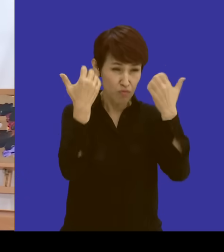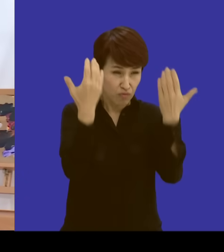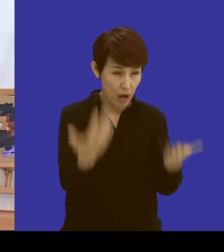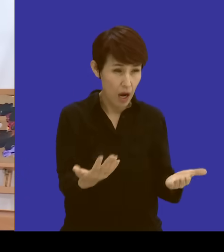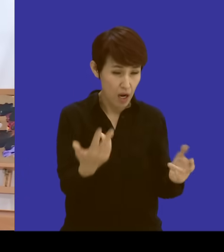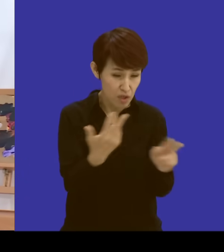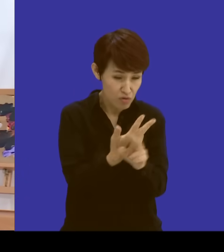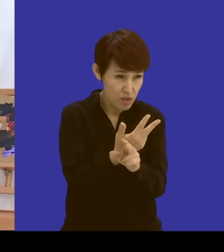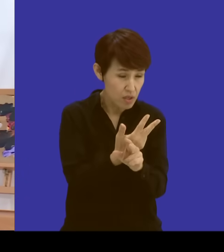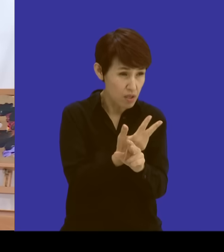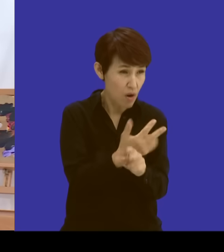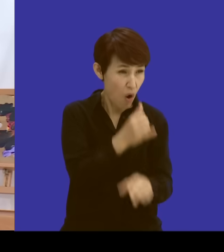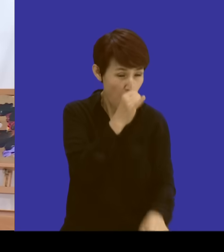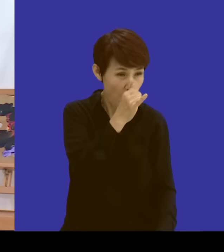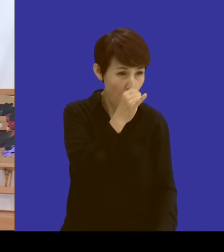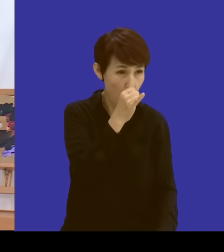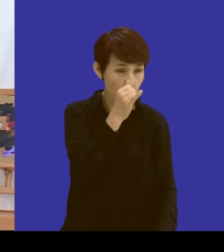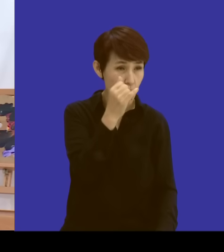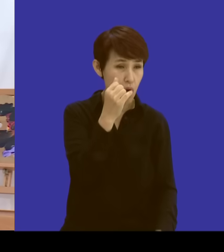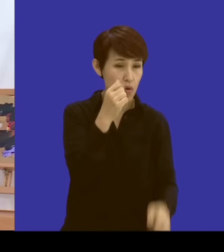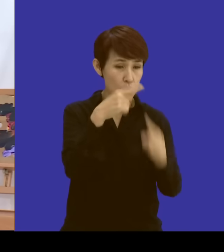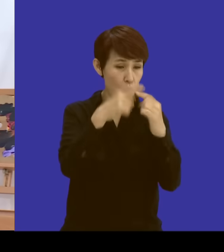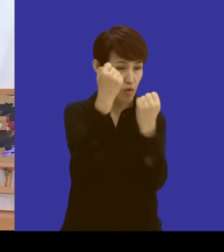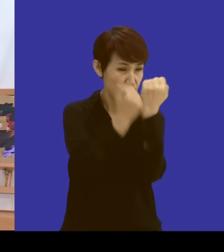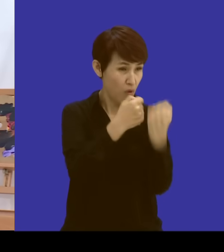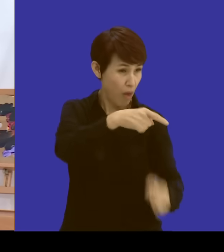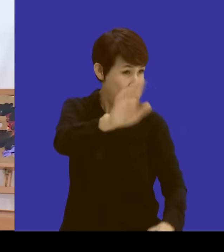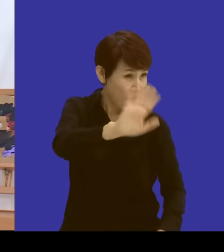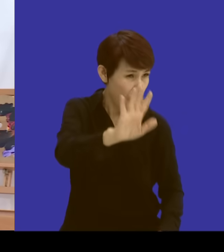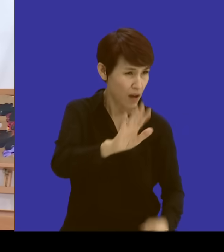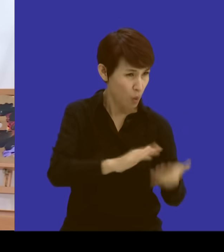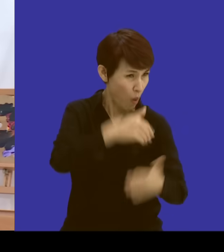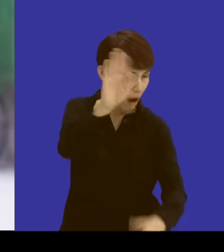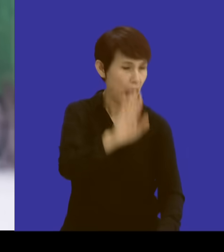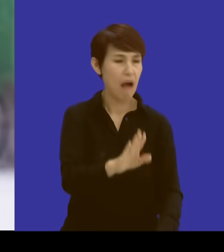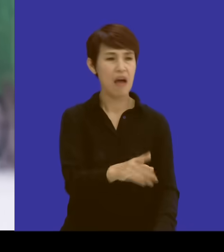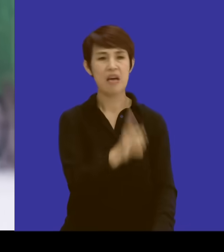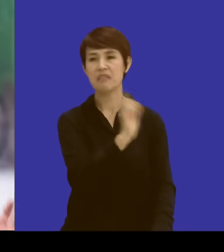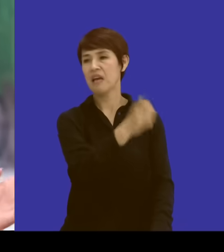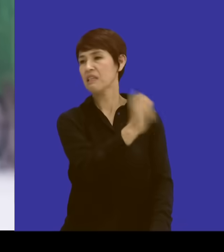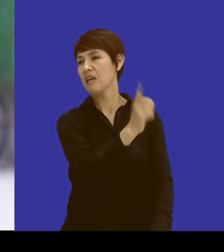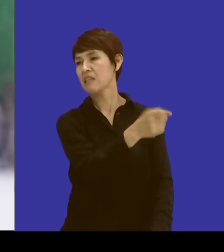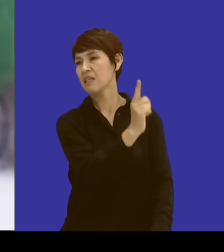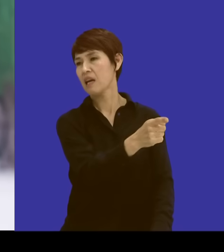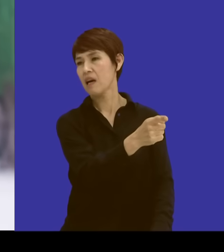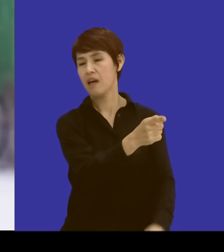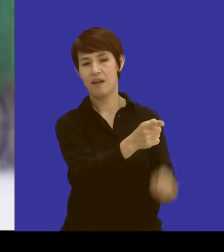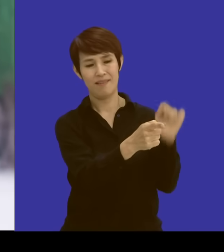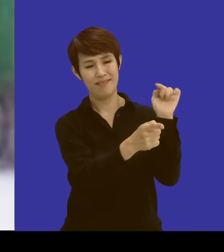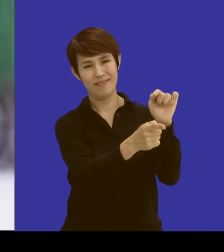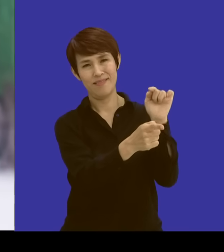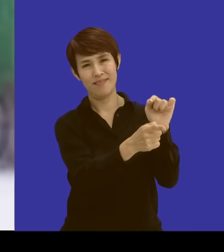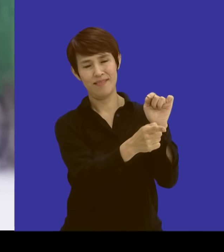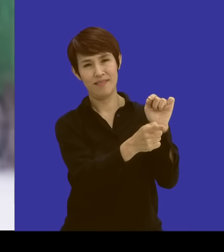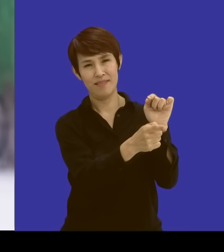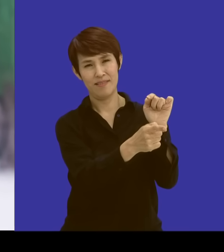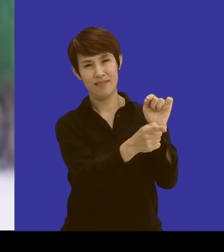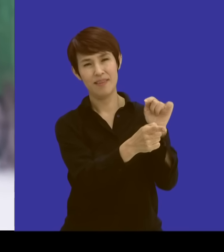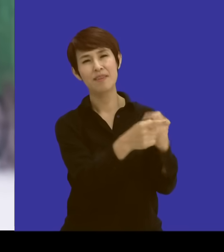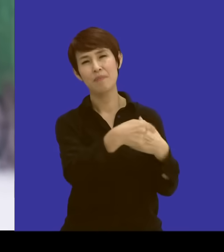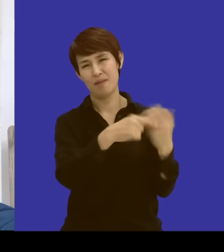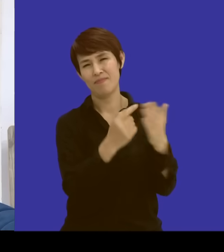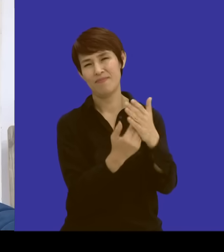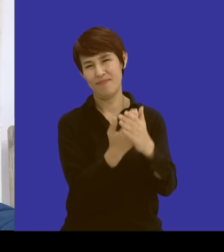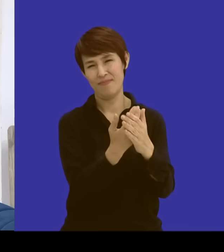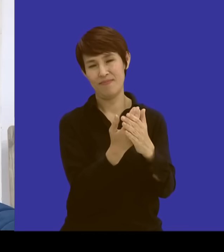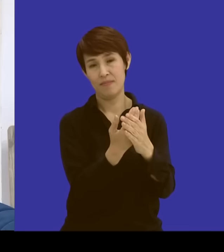일주일밖에 없는 여름 휴가에 수련회를 안 가고 놀러를 가? 이러는 정죄하는 마음이 생기잖아요.